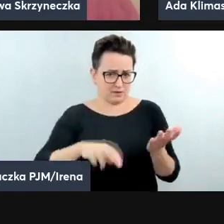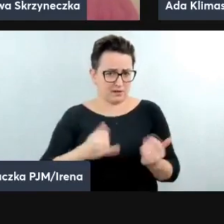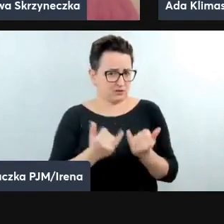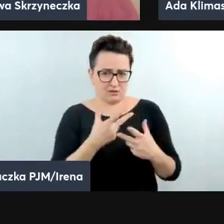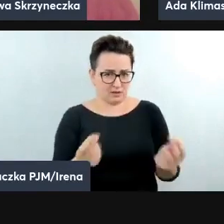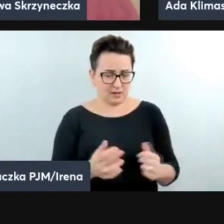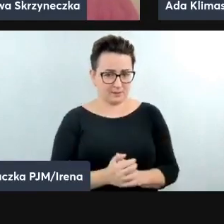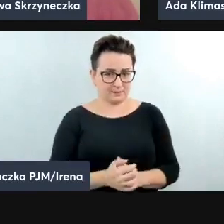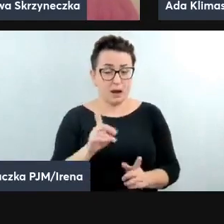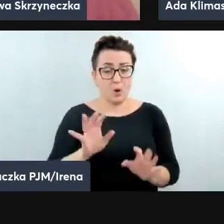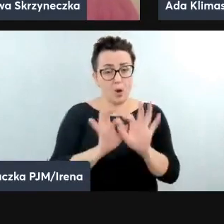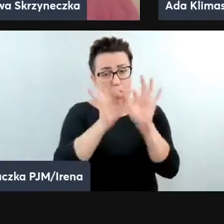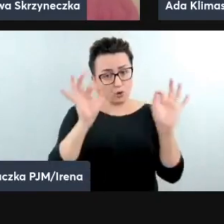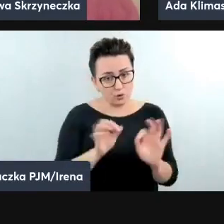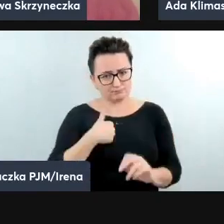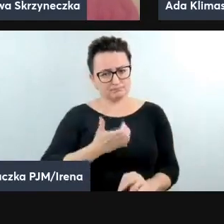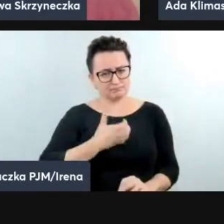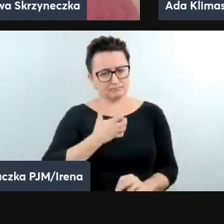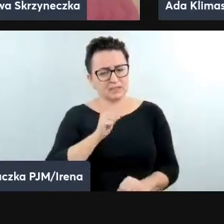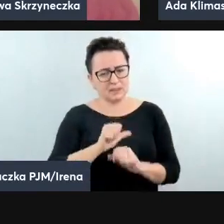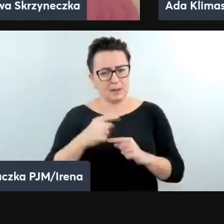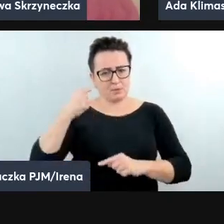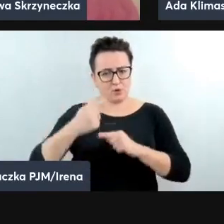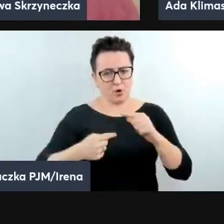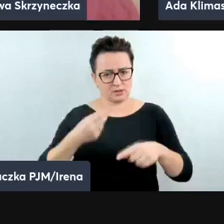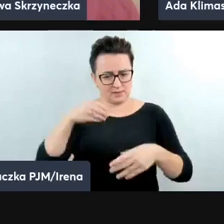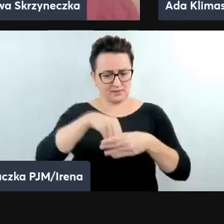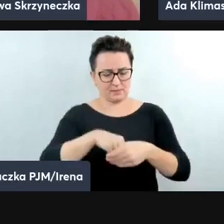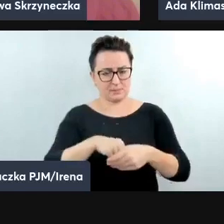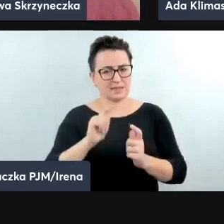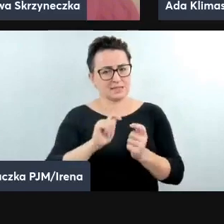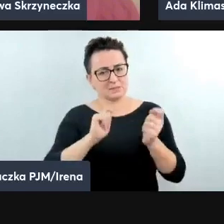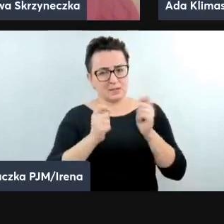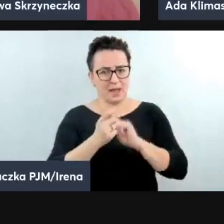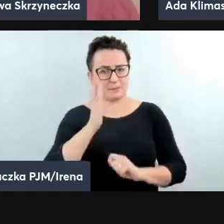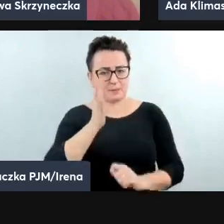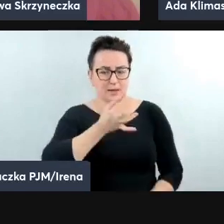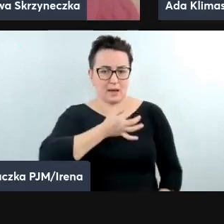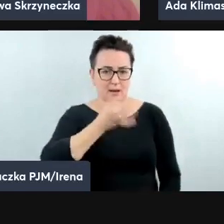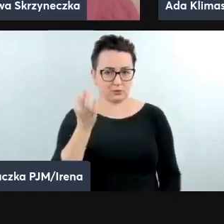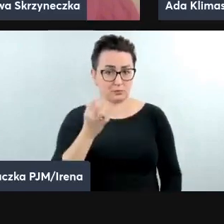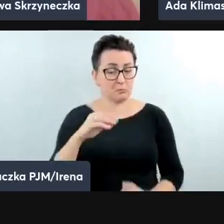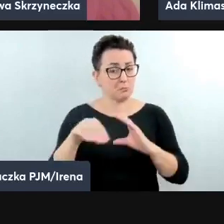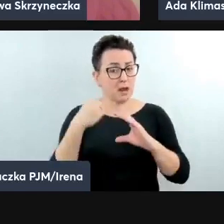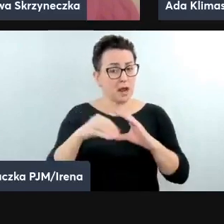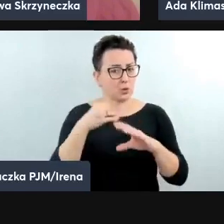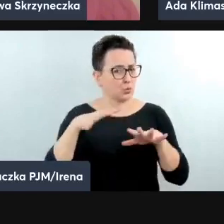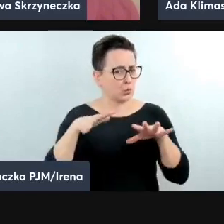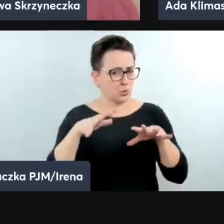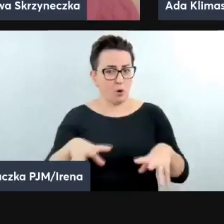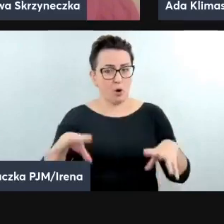lepsze, chociażby to, ile maili otrzymujemy tutaj do różowej skrzyneczki z chęcią, żeby przeprowadzić warsztaty po